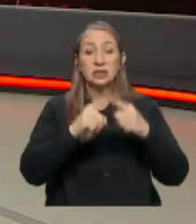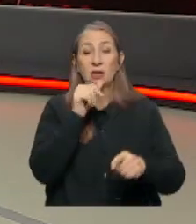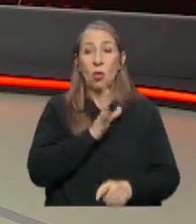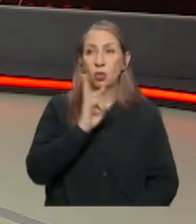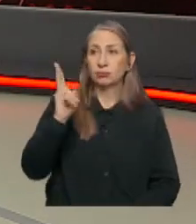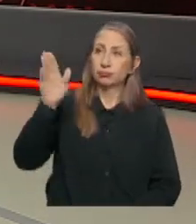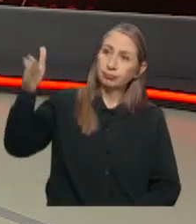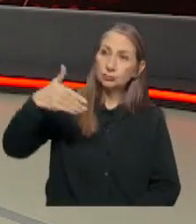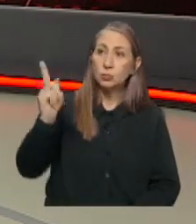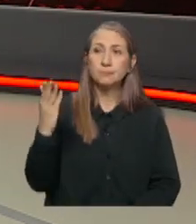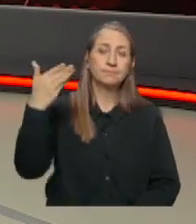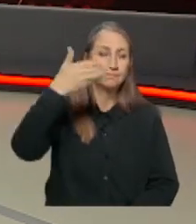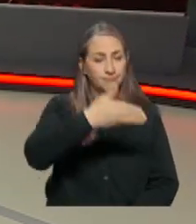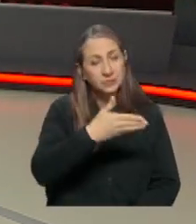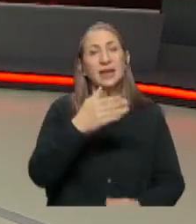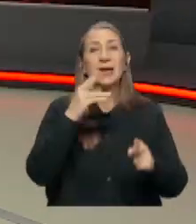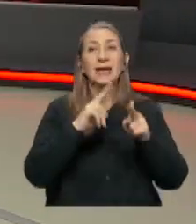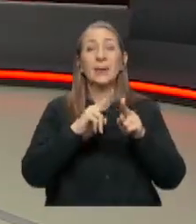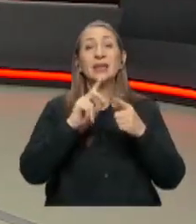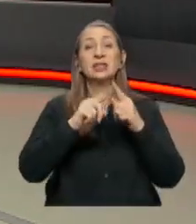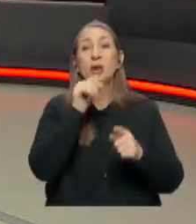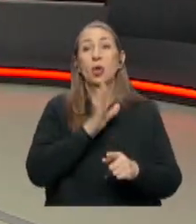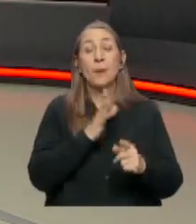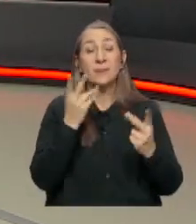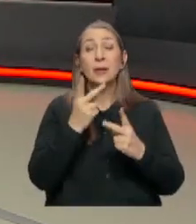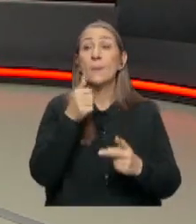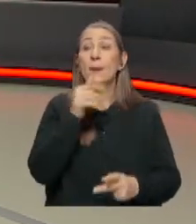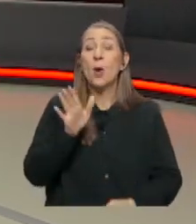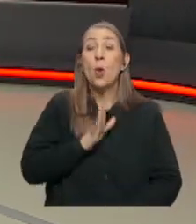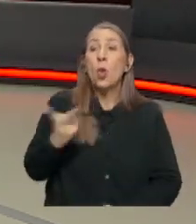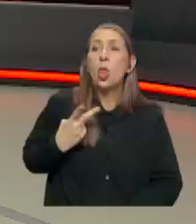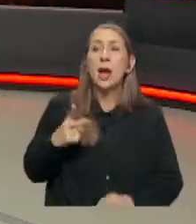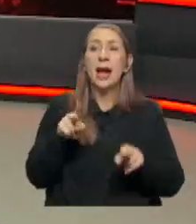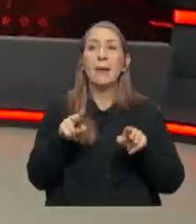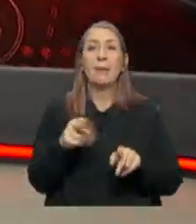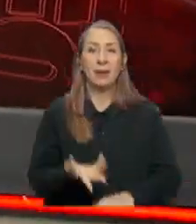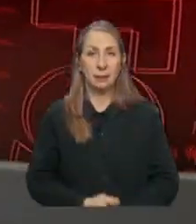Kılıçdaroğlu tarafından. İşte o da gitti ve Kemal Kılıçdaroğlu mesajlar verdi. Baba oğul gibiyiz dedi.